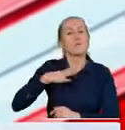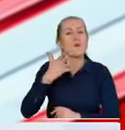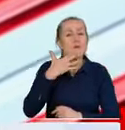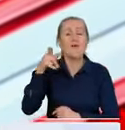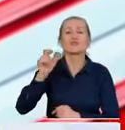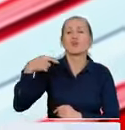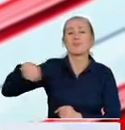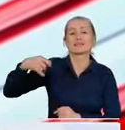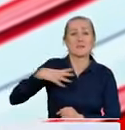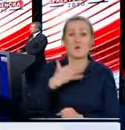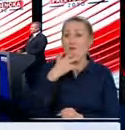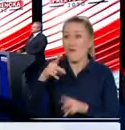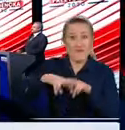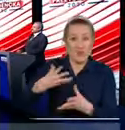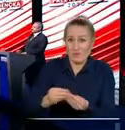strony pana prezydenta, nie istnieje.